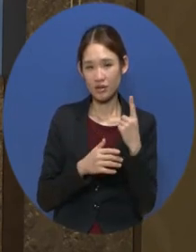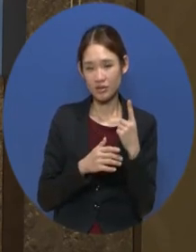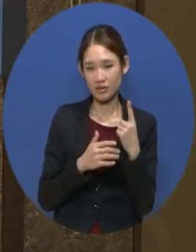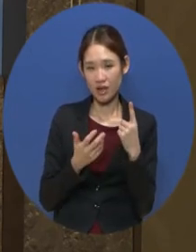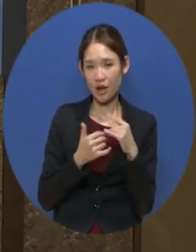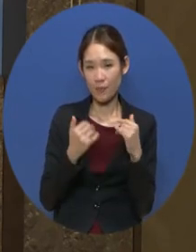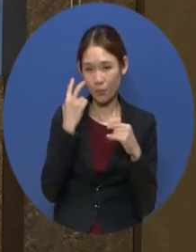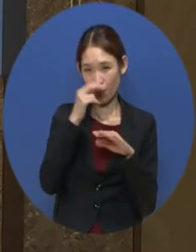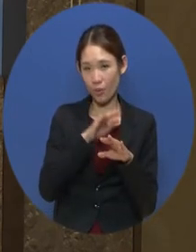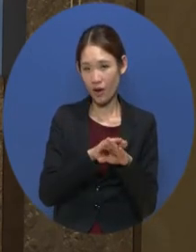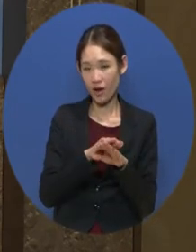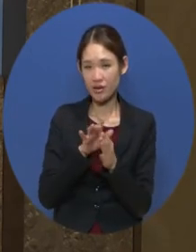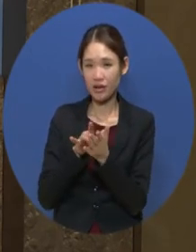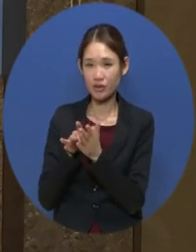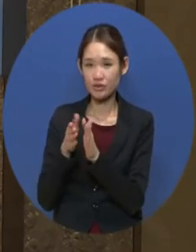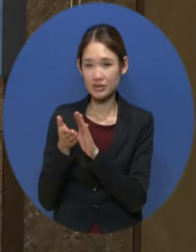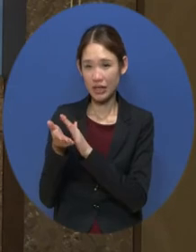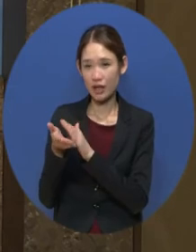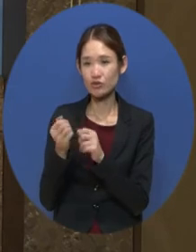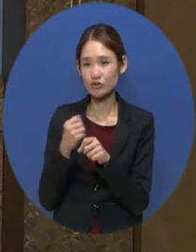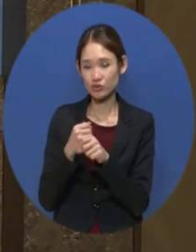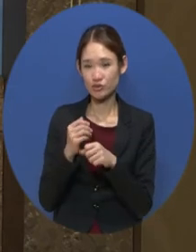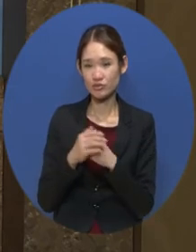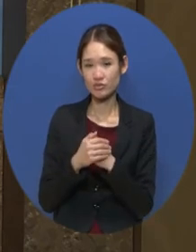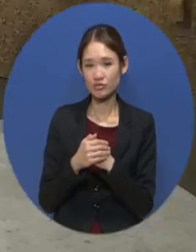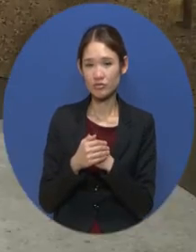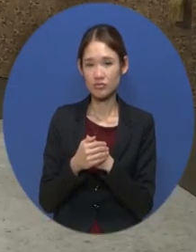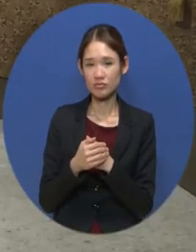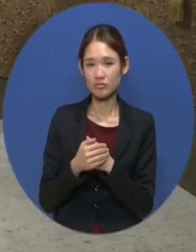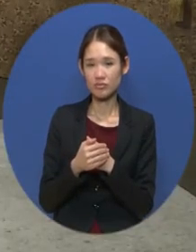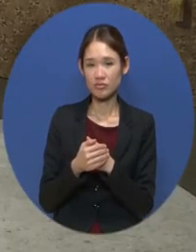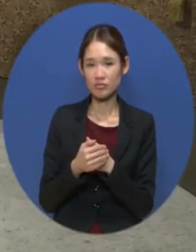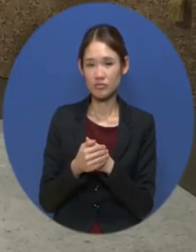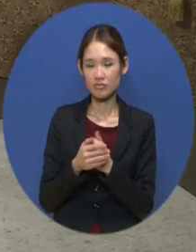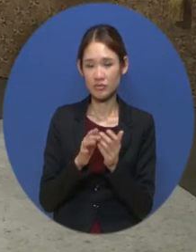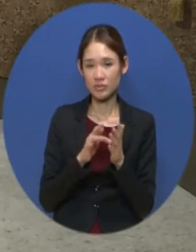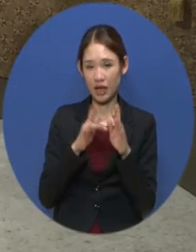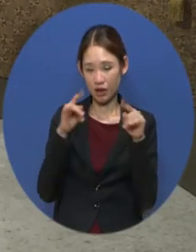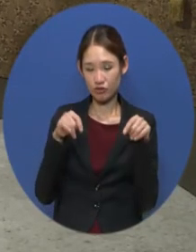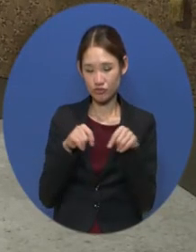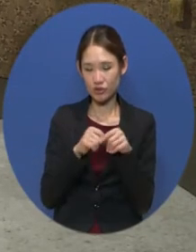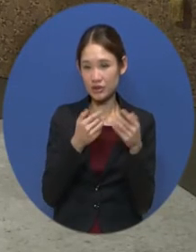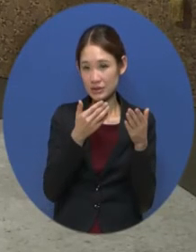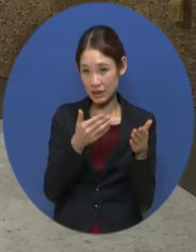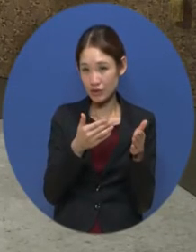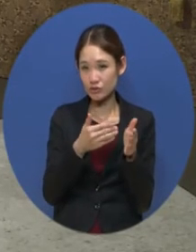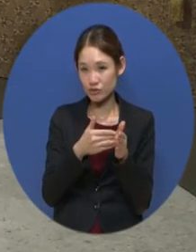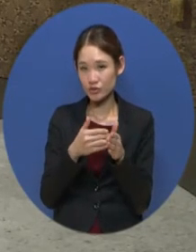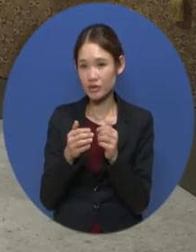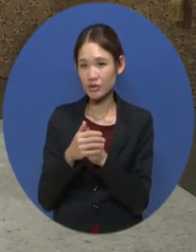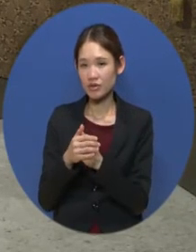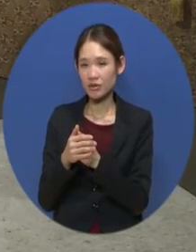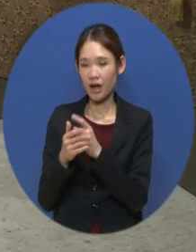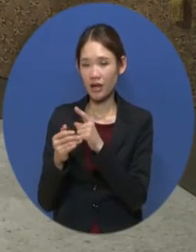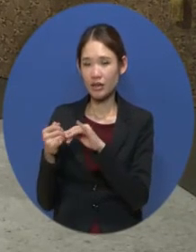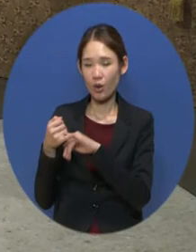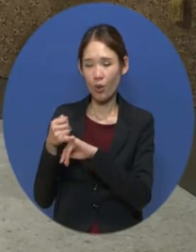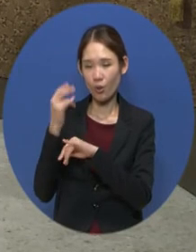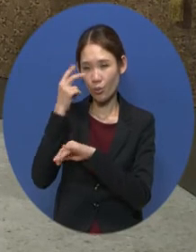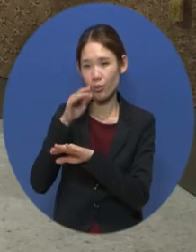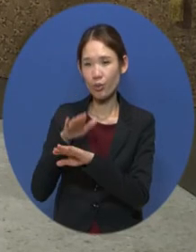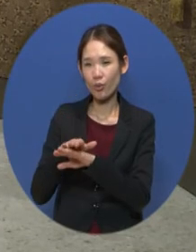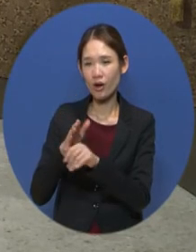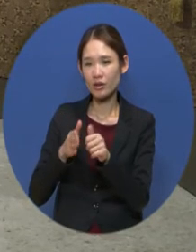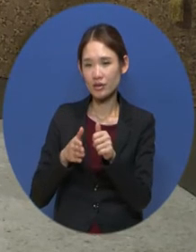환자 보관용, 하나는 약국 제출용입니다. 그래서 약국 쪽에다가 제출을 하나 하시고 하나는 꼭 보관을 하셨으면